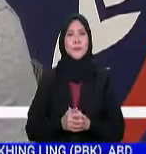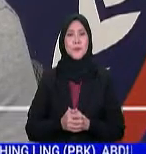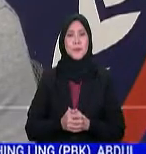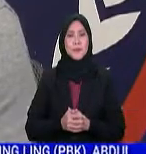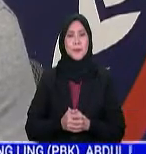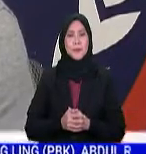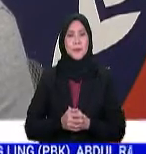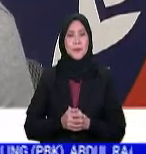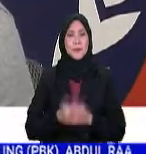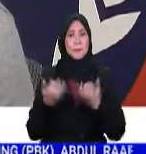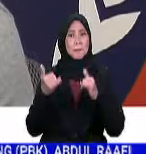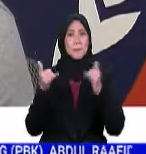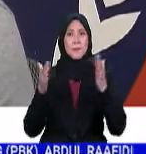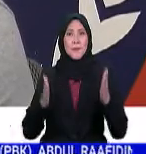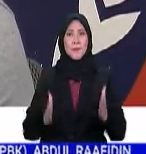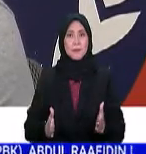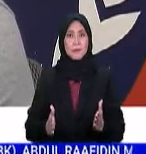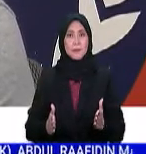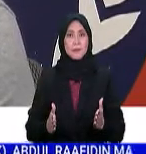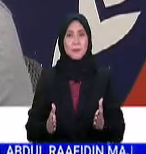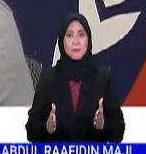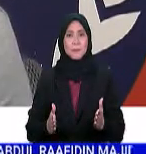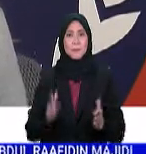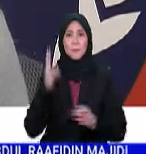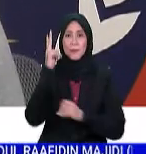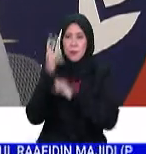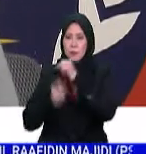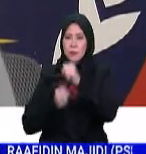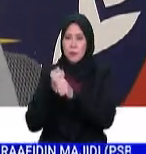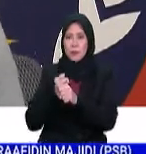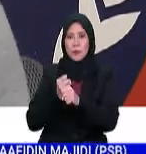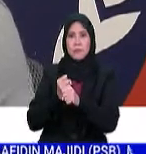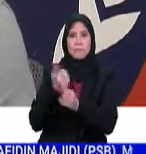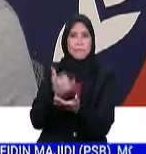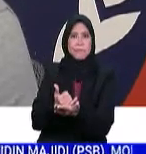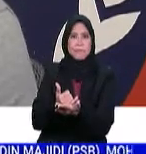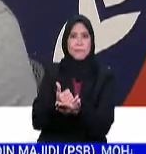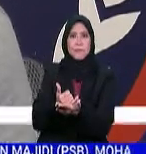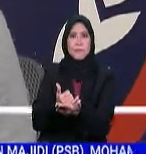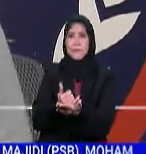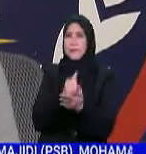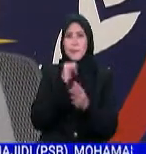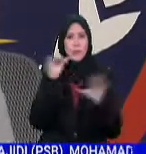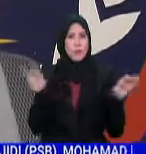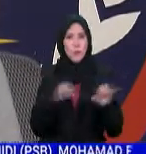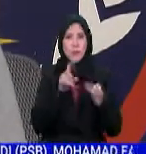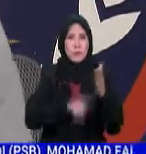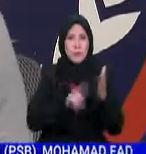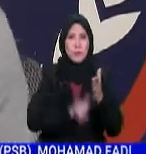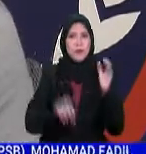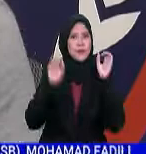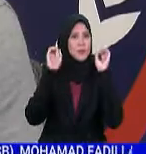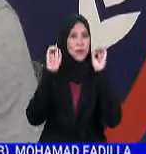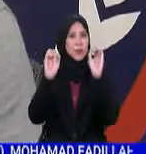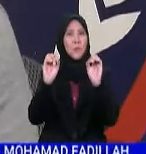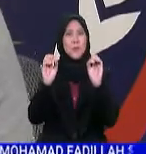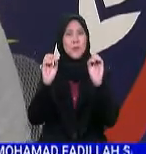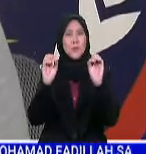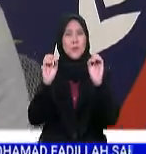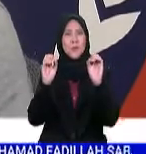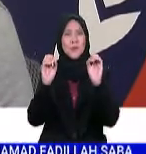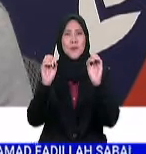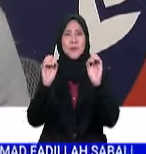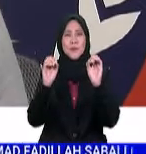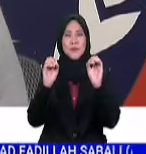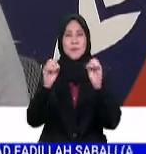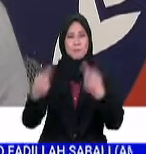begini, player kita ni 2 tahun tak pernah buat apa-apa. Tak buat apa-apa langsung. Zero